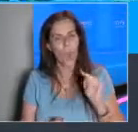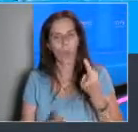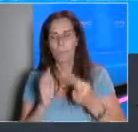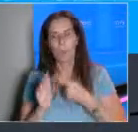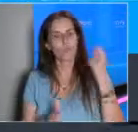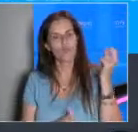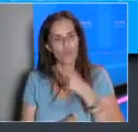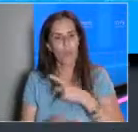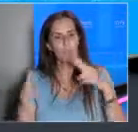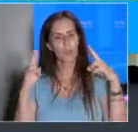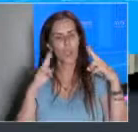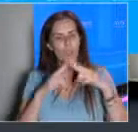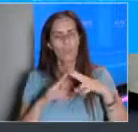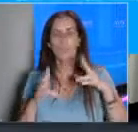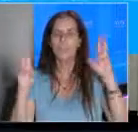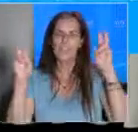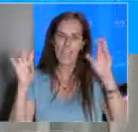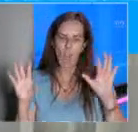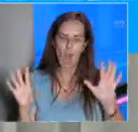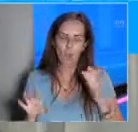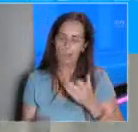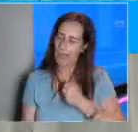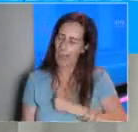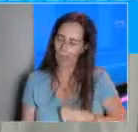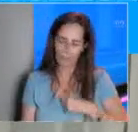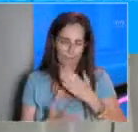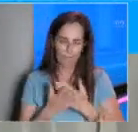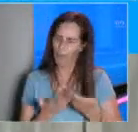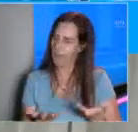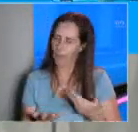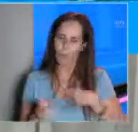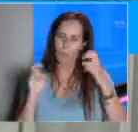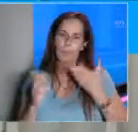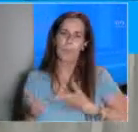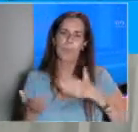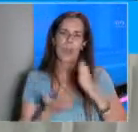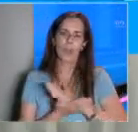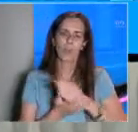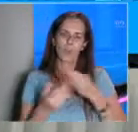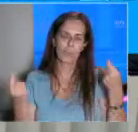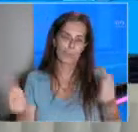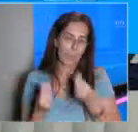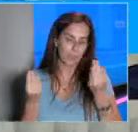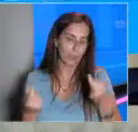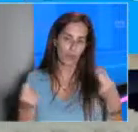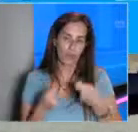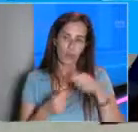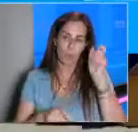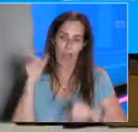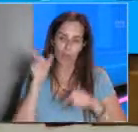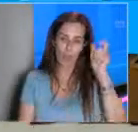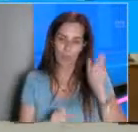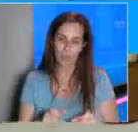פעם בשבוע מתכנסים, וכאילו, לצערי הרב, אנחנו מזמן כבר בכאילו מקבלים החלטות בעניינים שקשורים